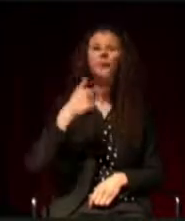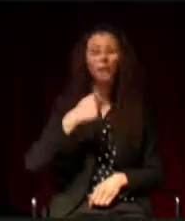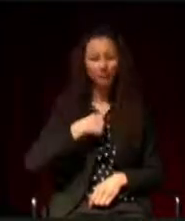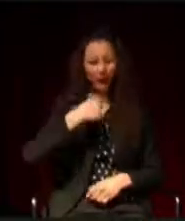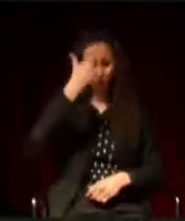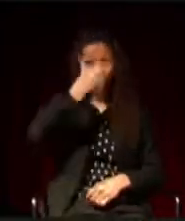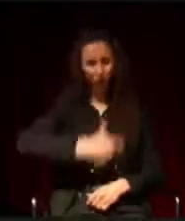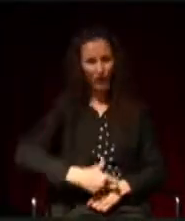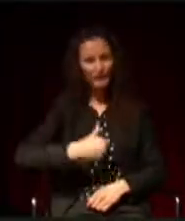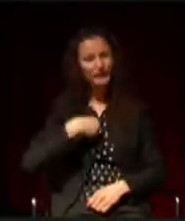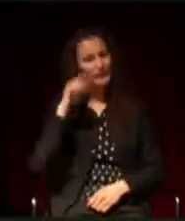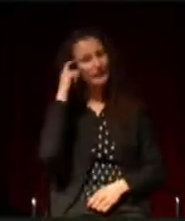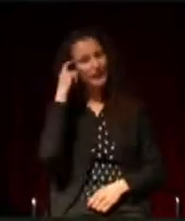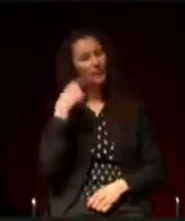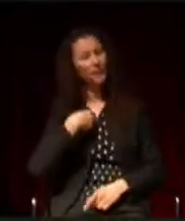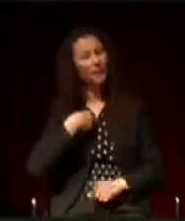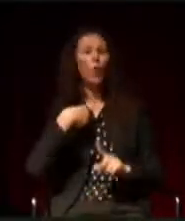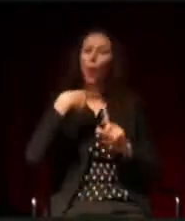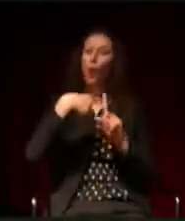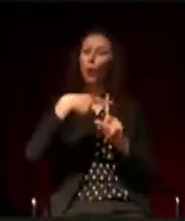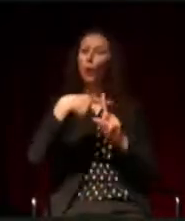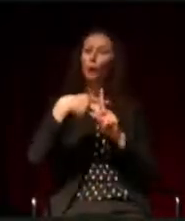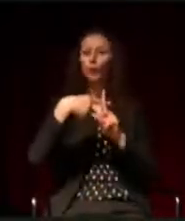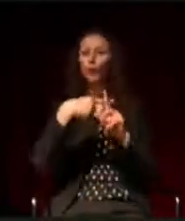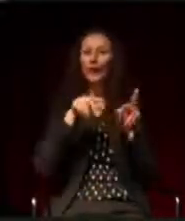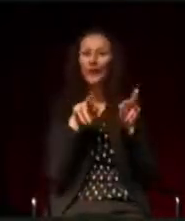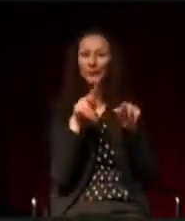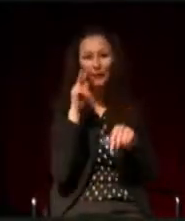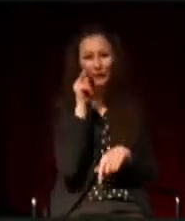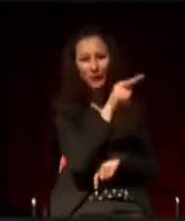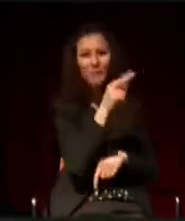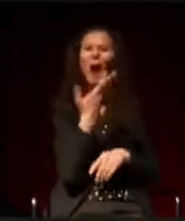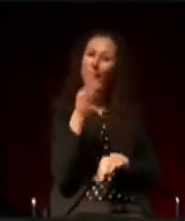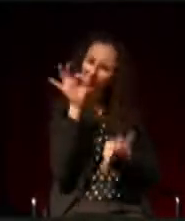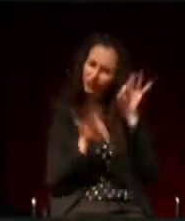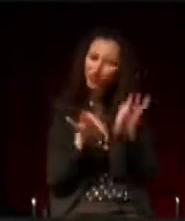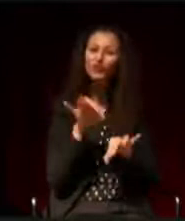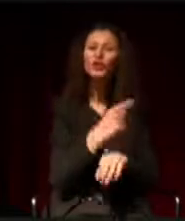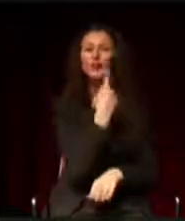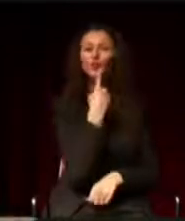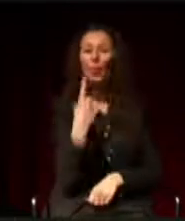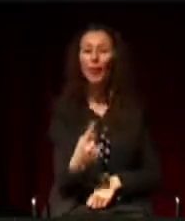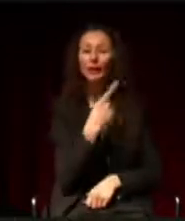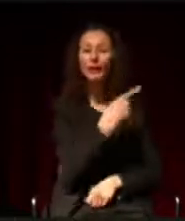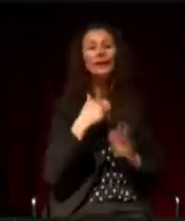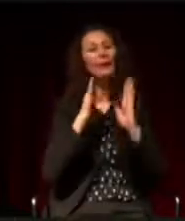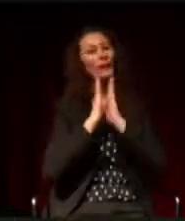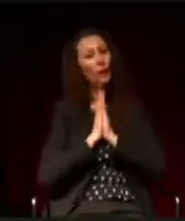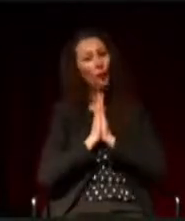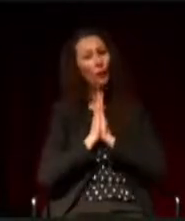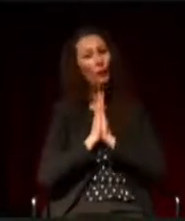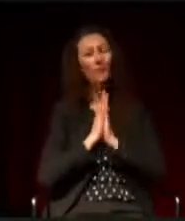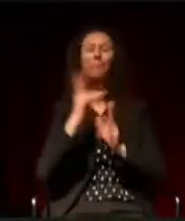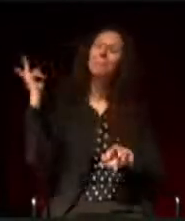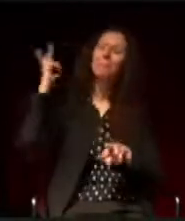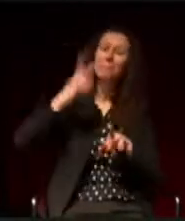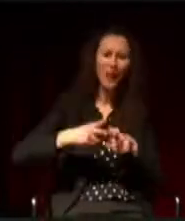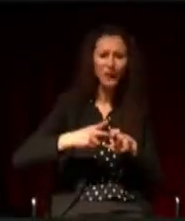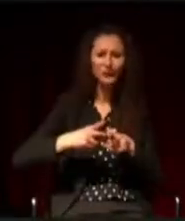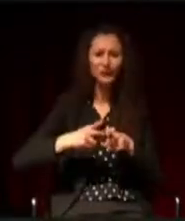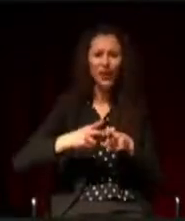Benim şahsi izlenimim olumlu yaklaştı. Ama inceleteceğini de söyledi. Diliyorum ki bir an